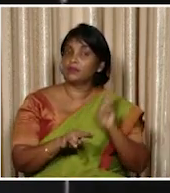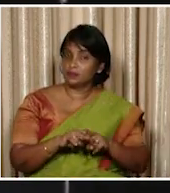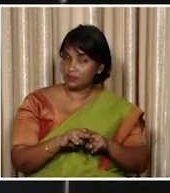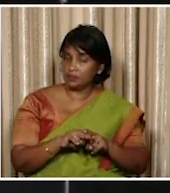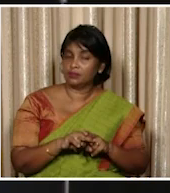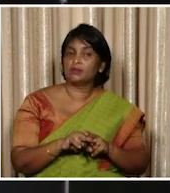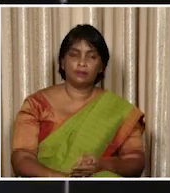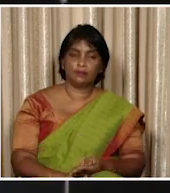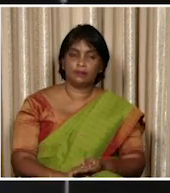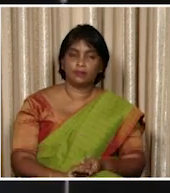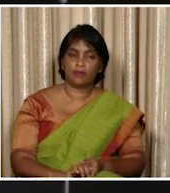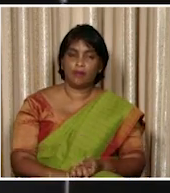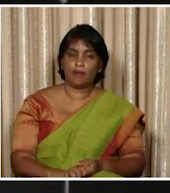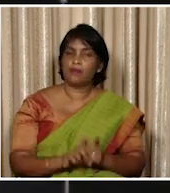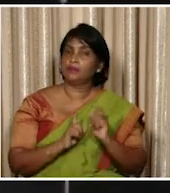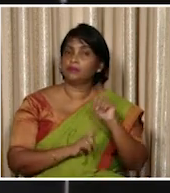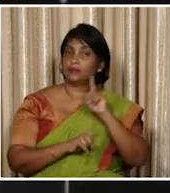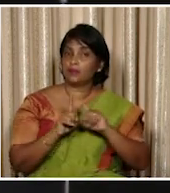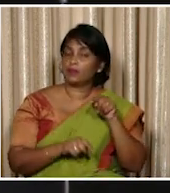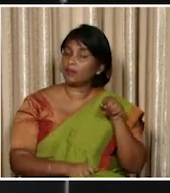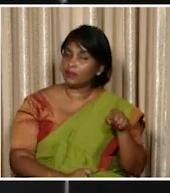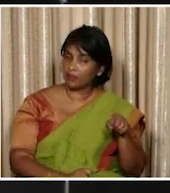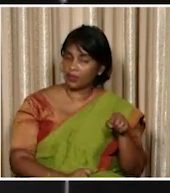මිත්‍රශීලත්වය විශේෂයෙන්ම පාර්ලිමේන්තුවේ